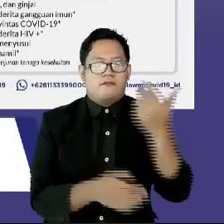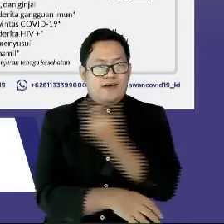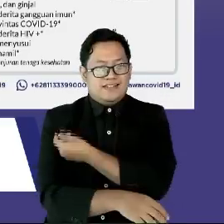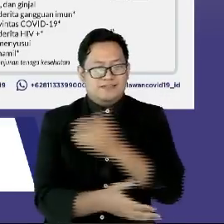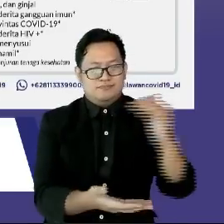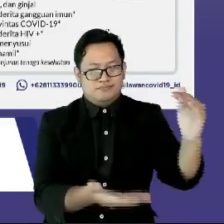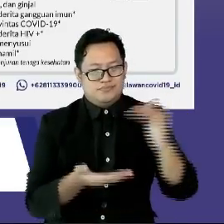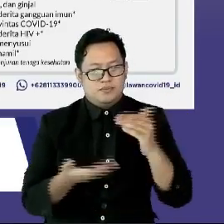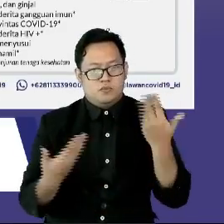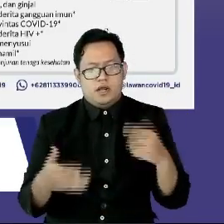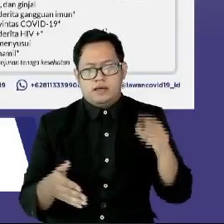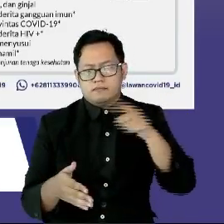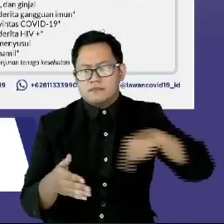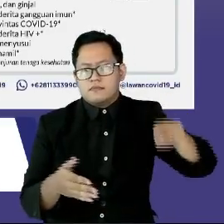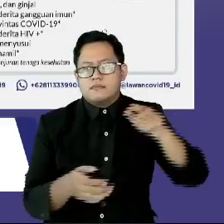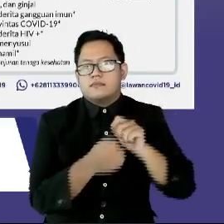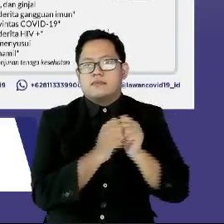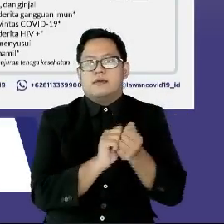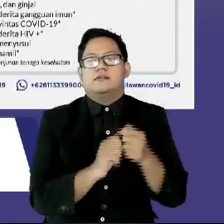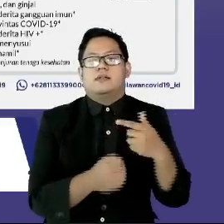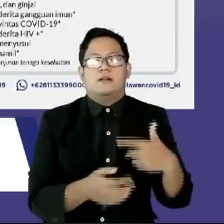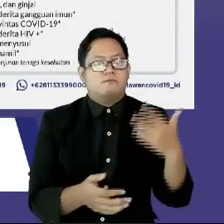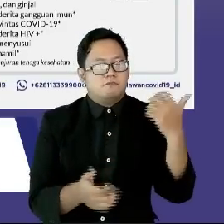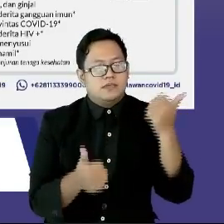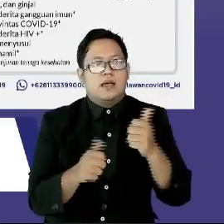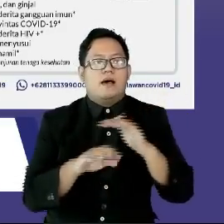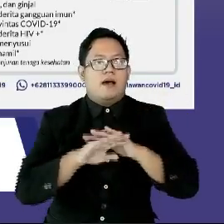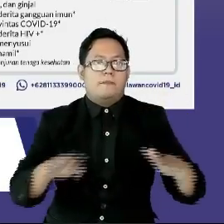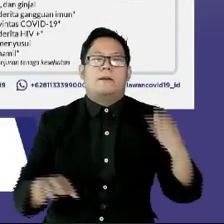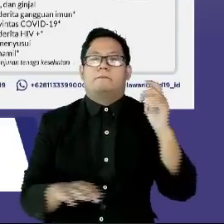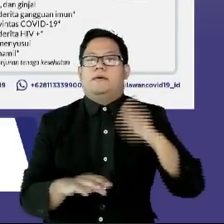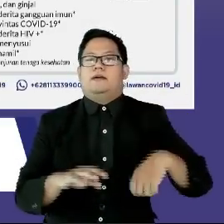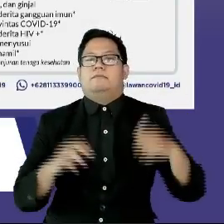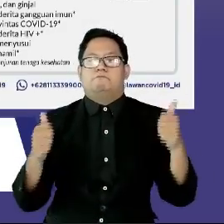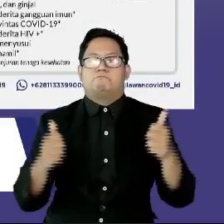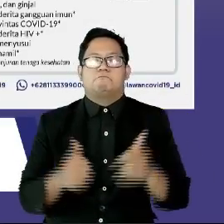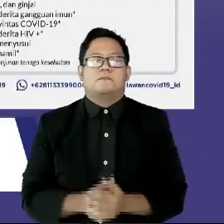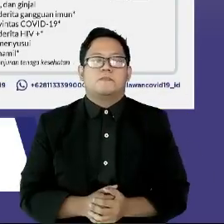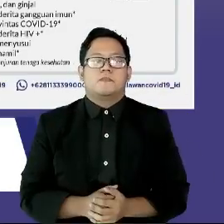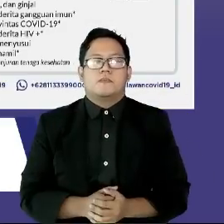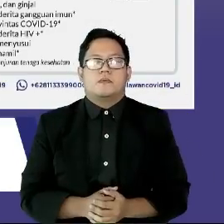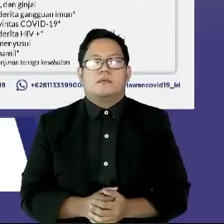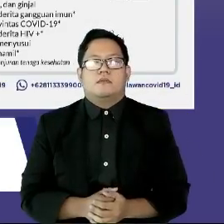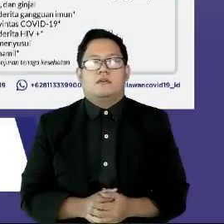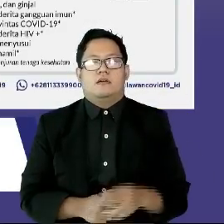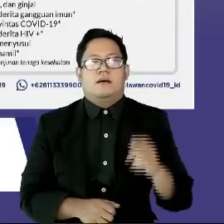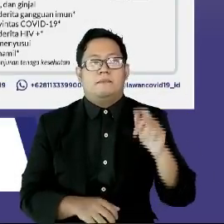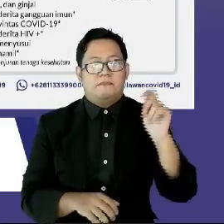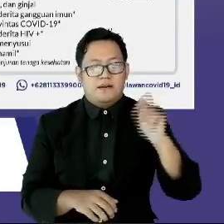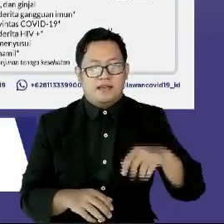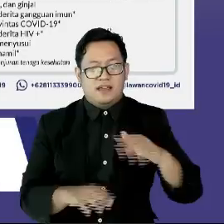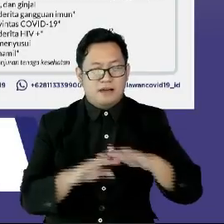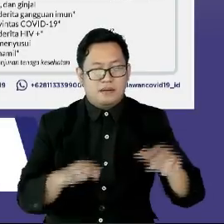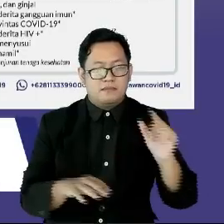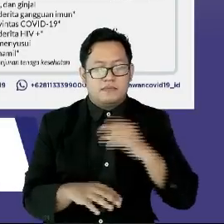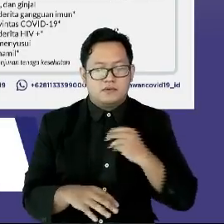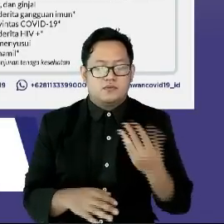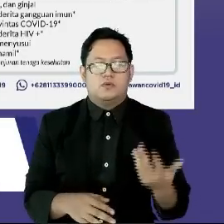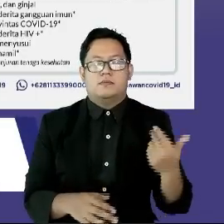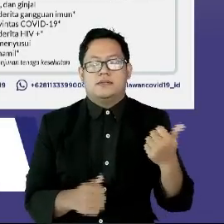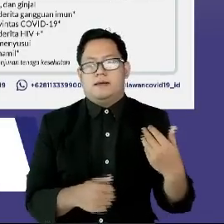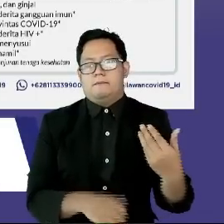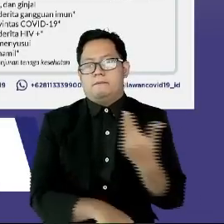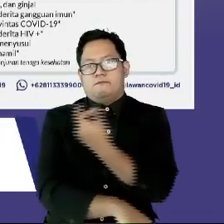efektif. Perbedaan angka efektivitas vaksin atau kemampuan untuk membentuk kekebalan tubuh antara satu vaksin dengan